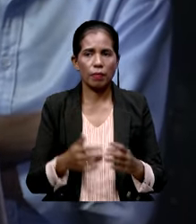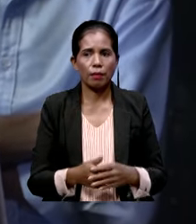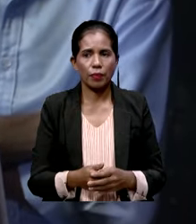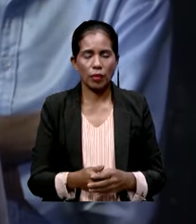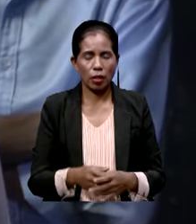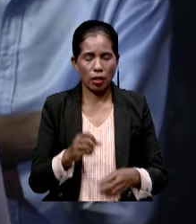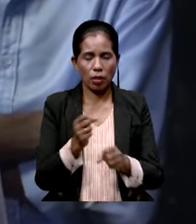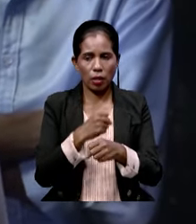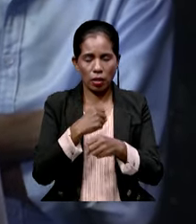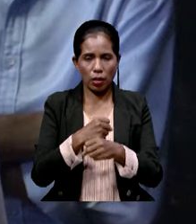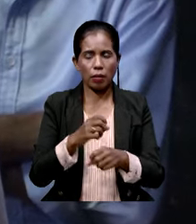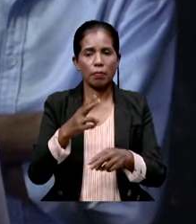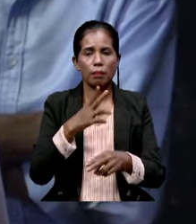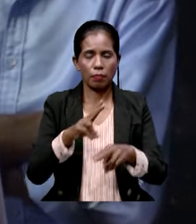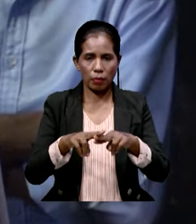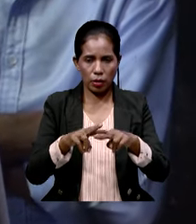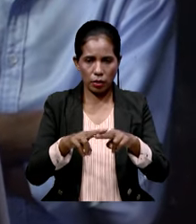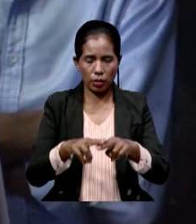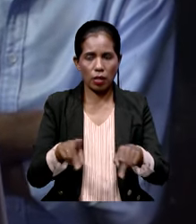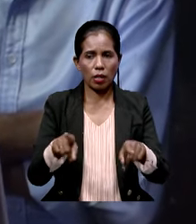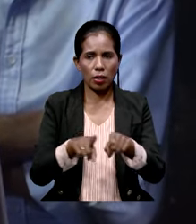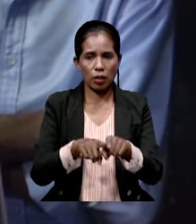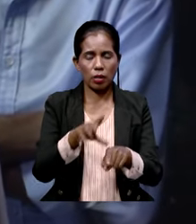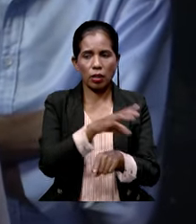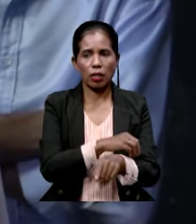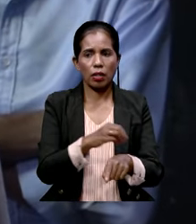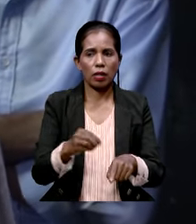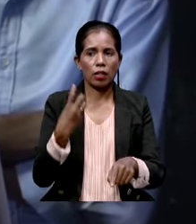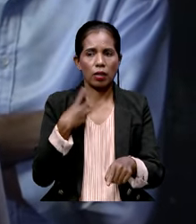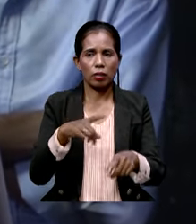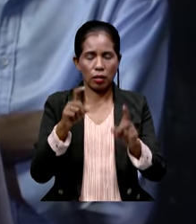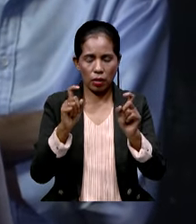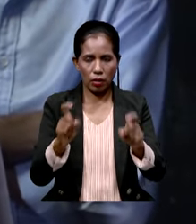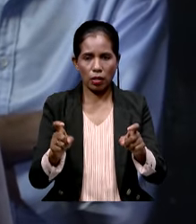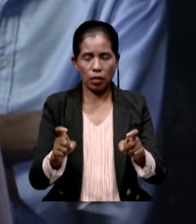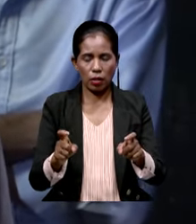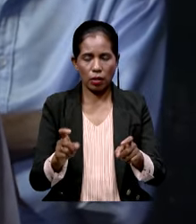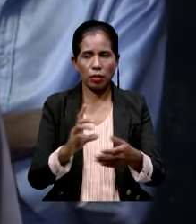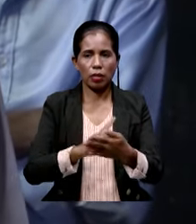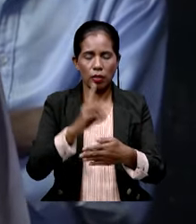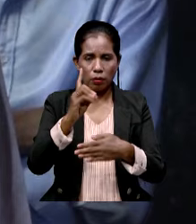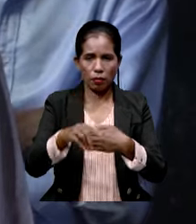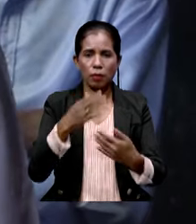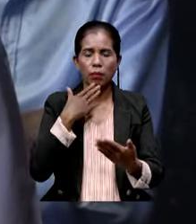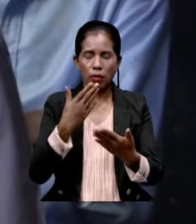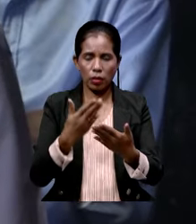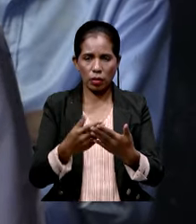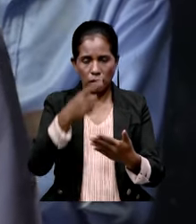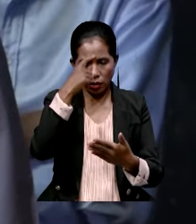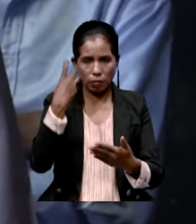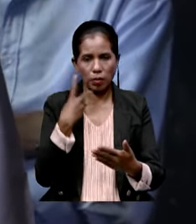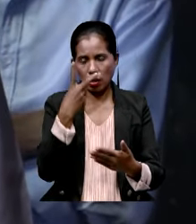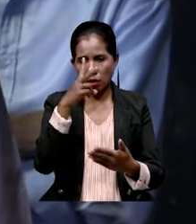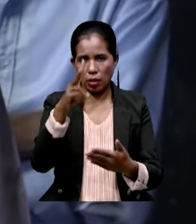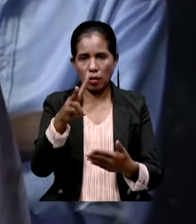produsan masin ni, tambah ita nemos sayana sang produto prima dona ida na vemos ita precisa desenvolver dia que utang tamba ita hare ba